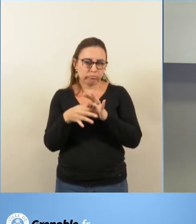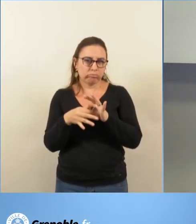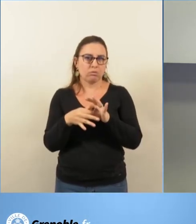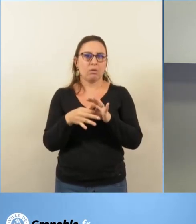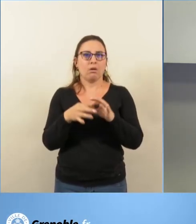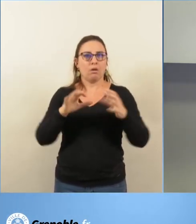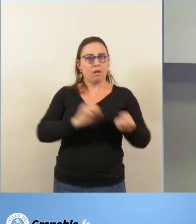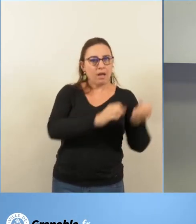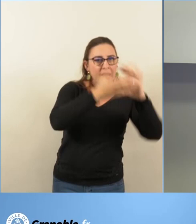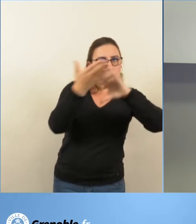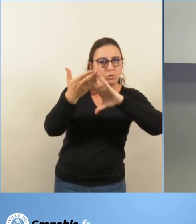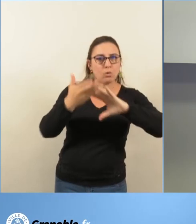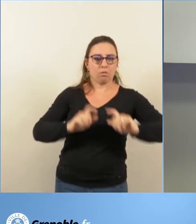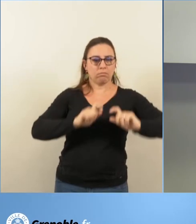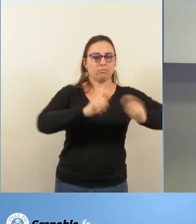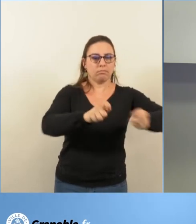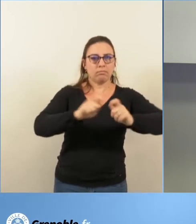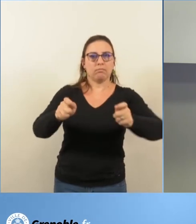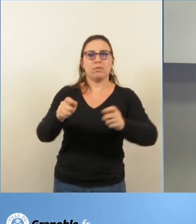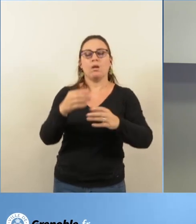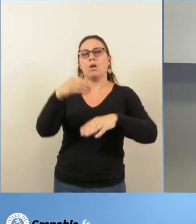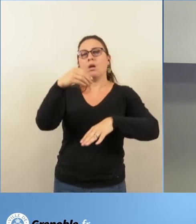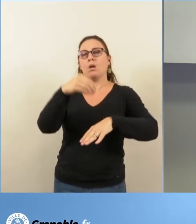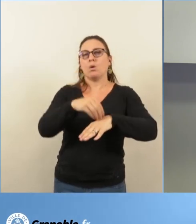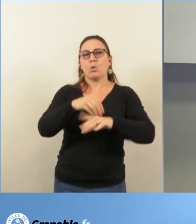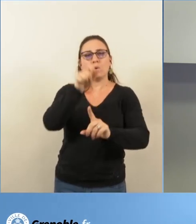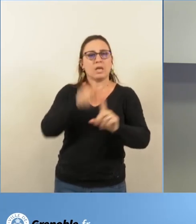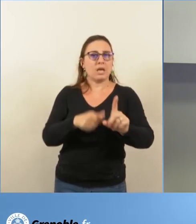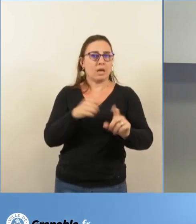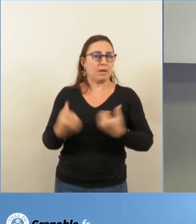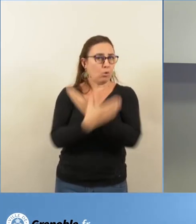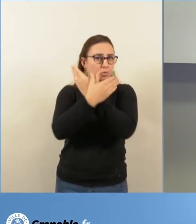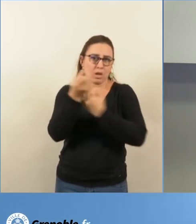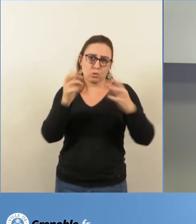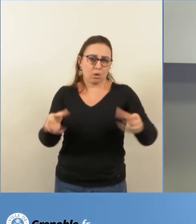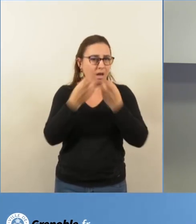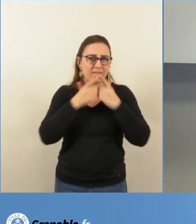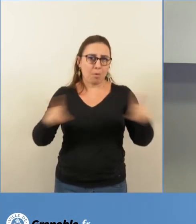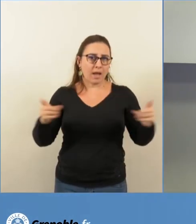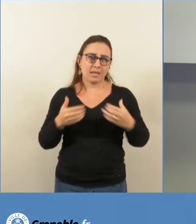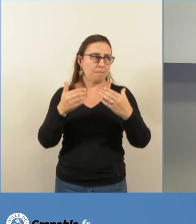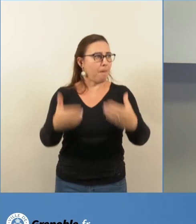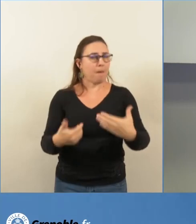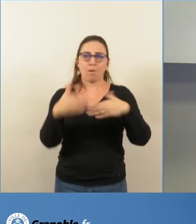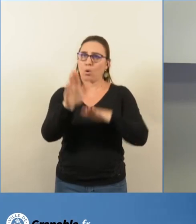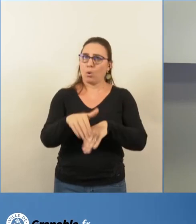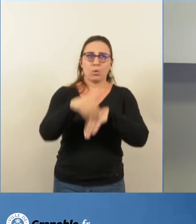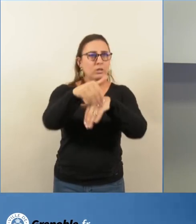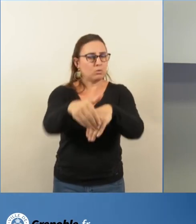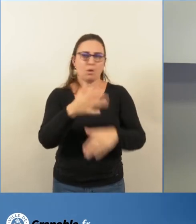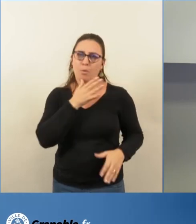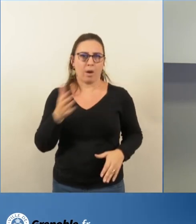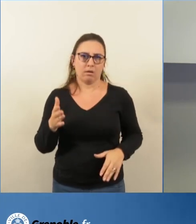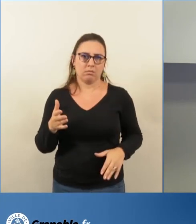du mode de désignation des conseillers métropolitains clairement je pense que notre démocratie ne pourra pas continuer à souffrir de